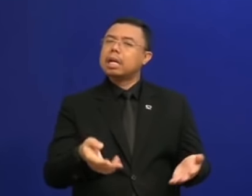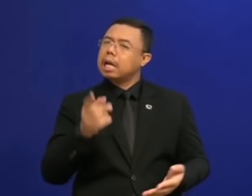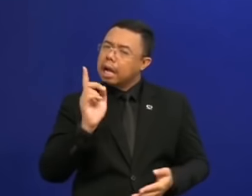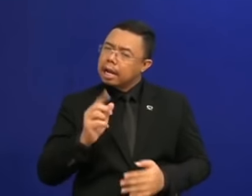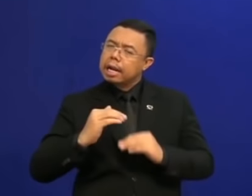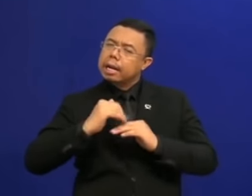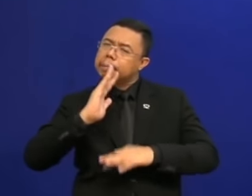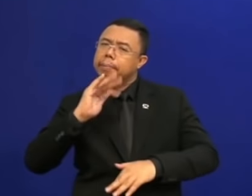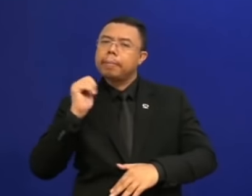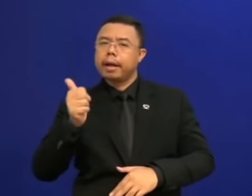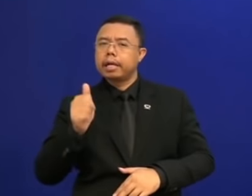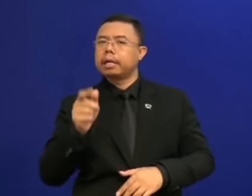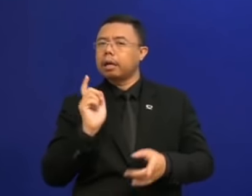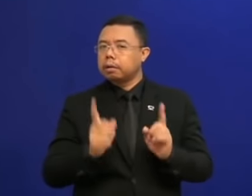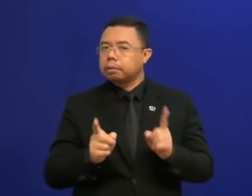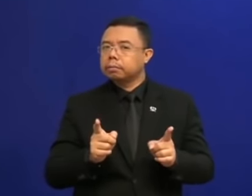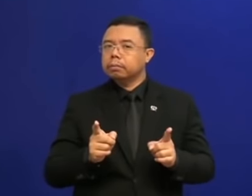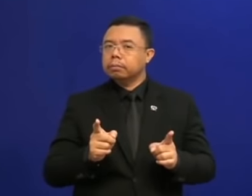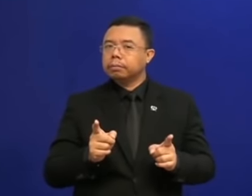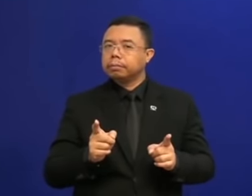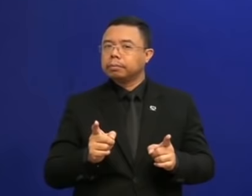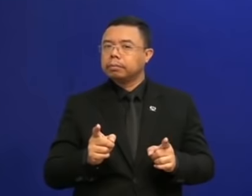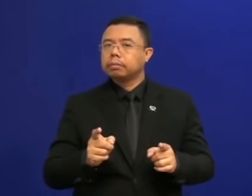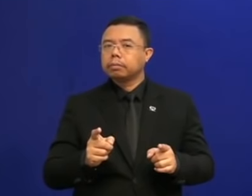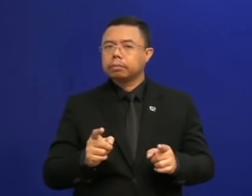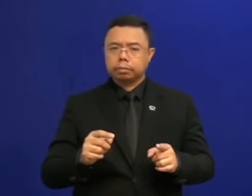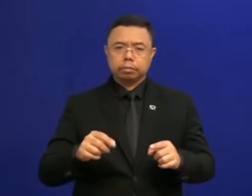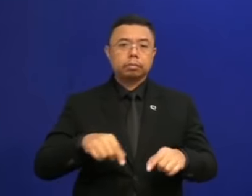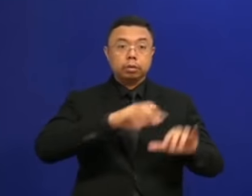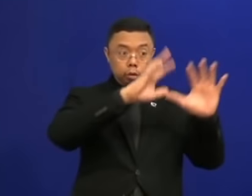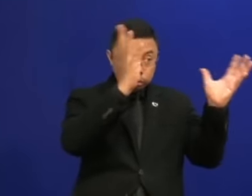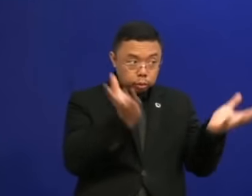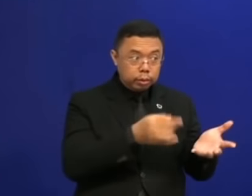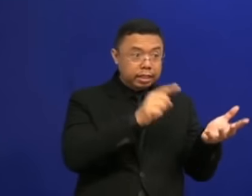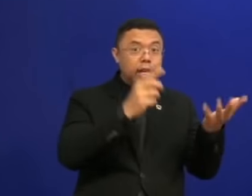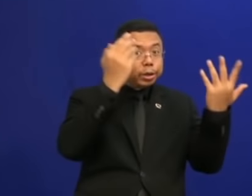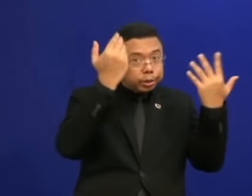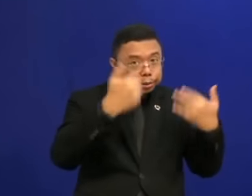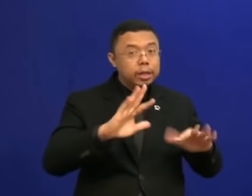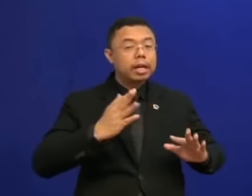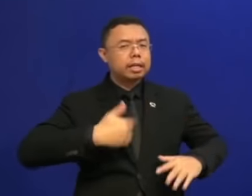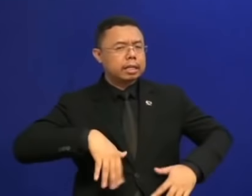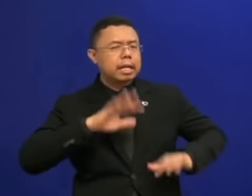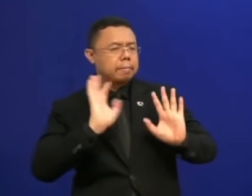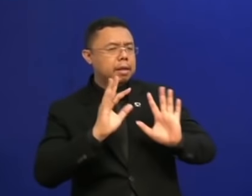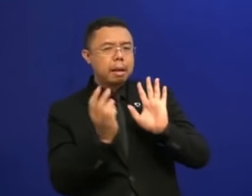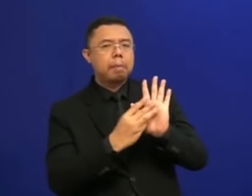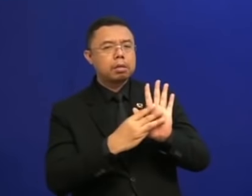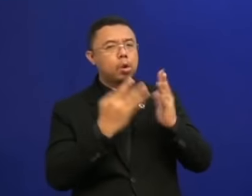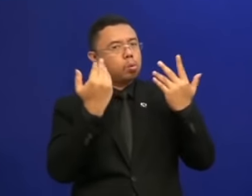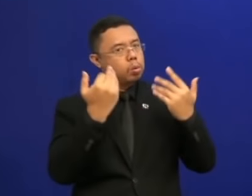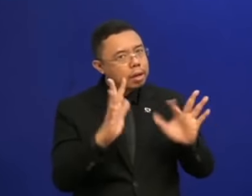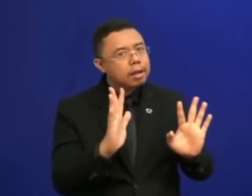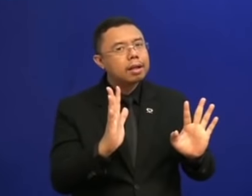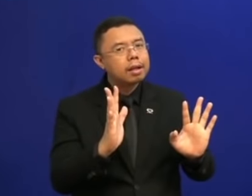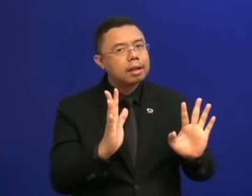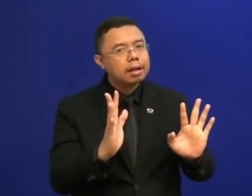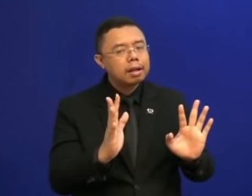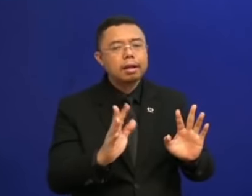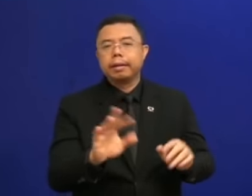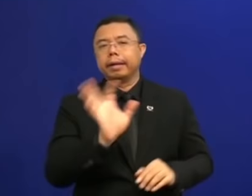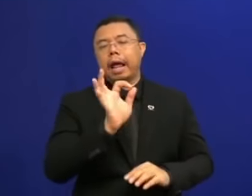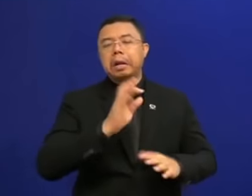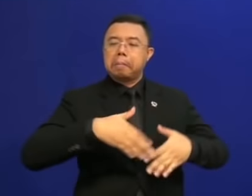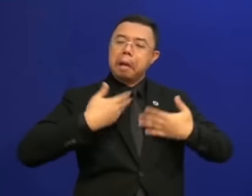Adalah lebih baik kalau sekalipun di dunia kita menghadapi banyak masalah, tidak